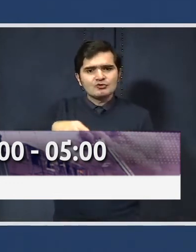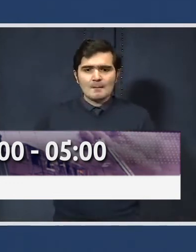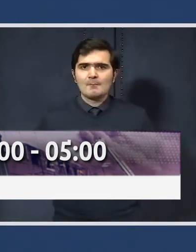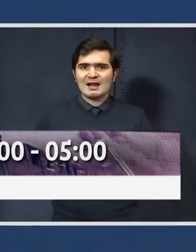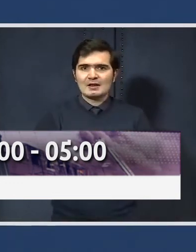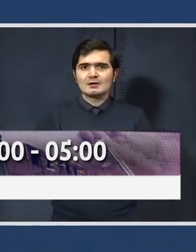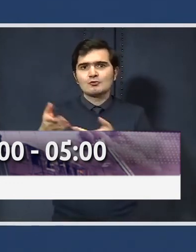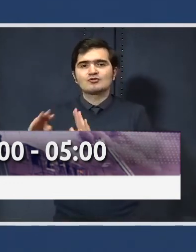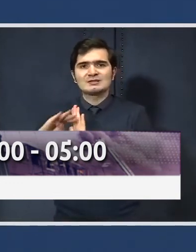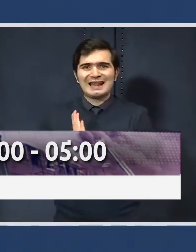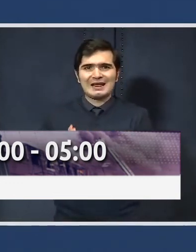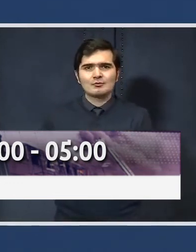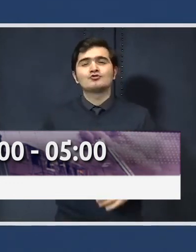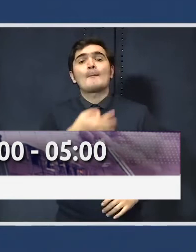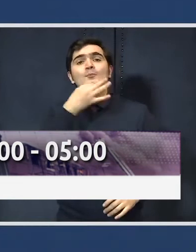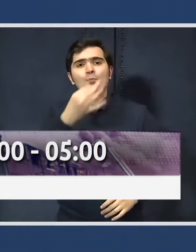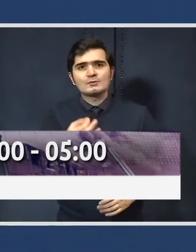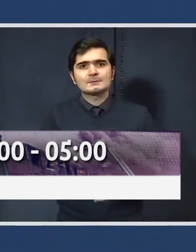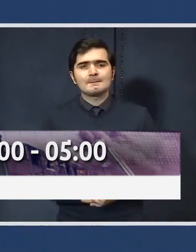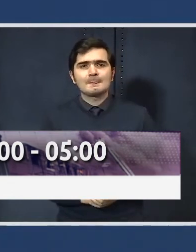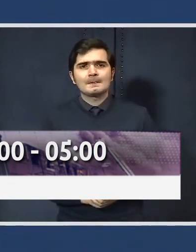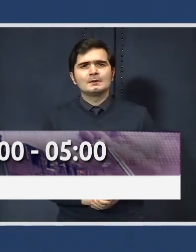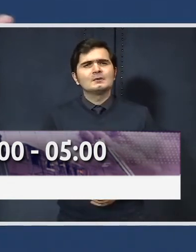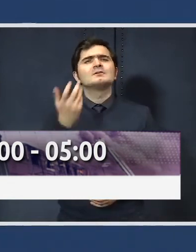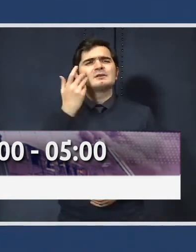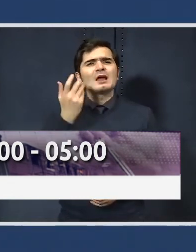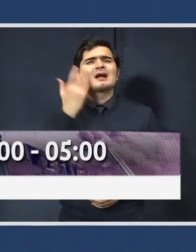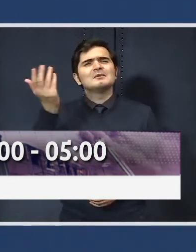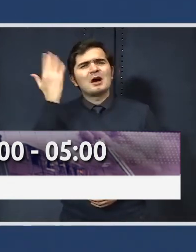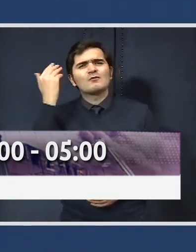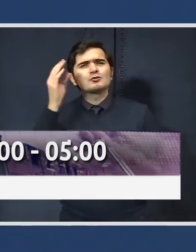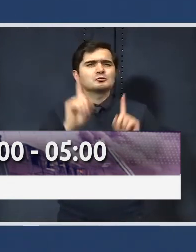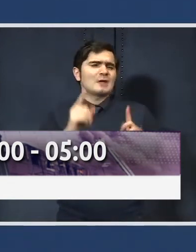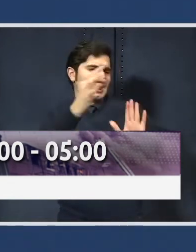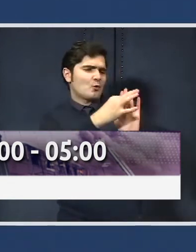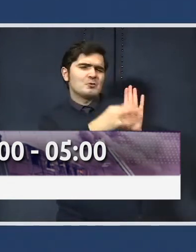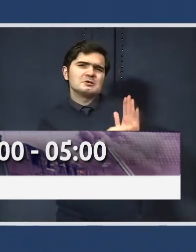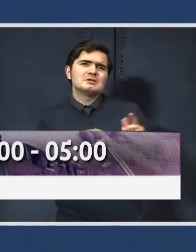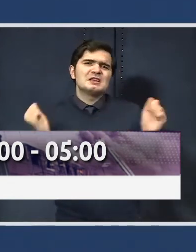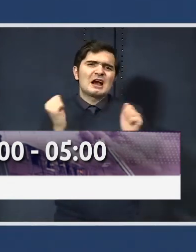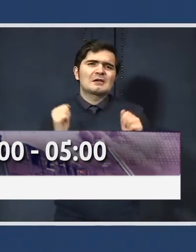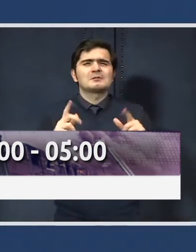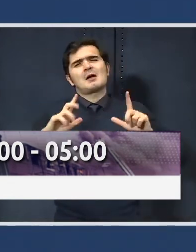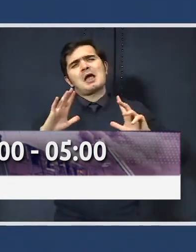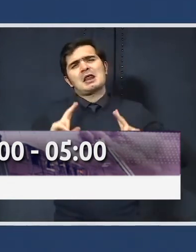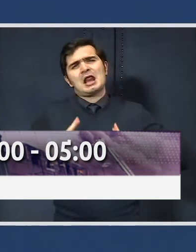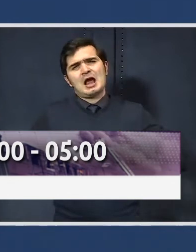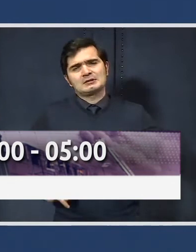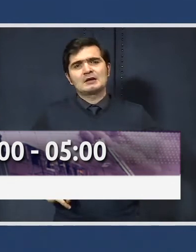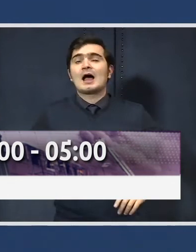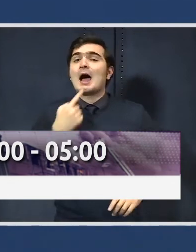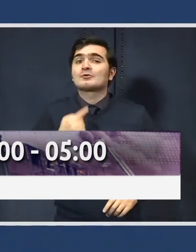reguli am spus din momentul în care se relaxa putin in conditiile in iarna Ca depinde doar de noi